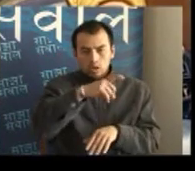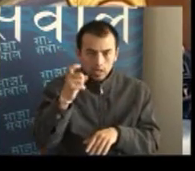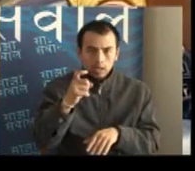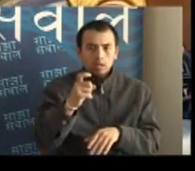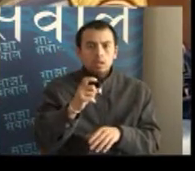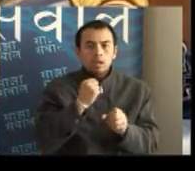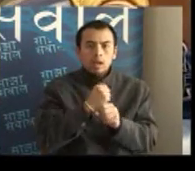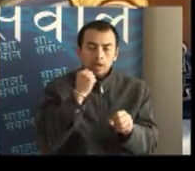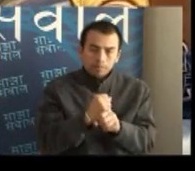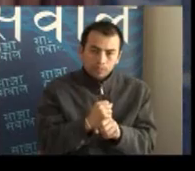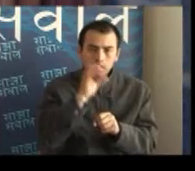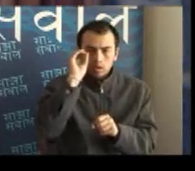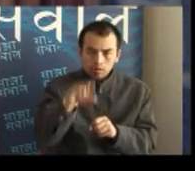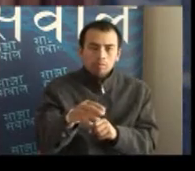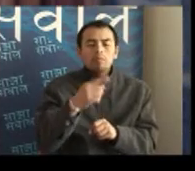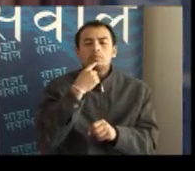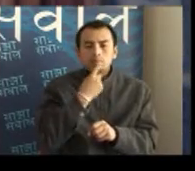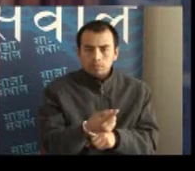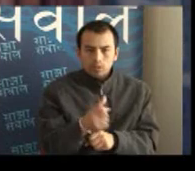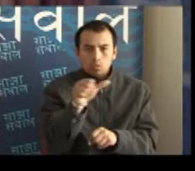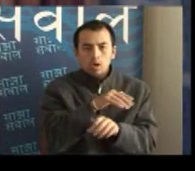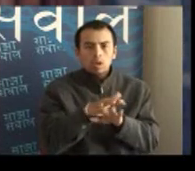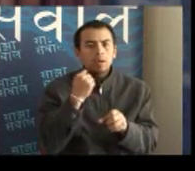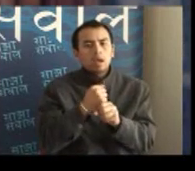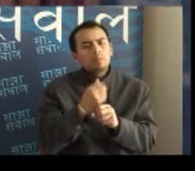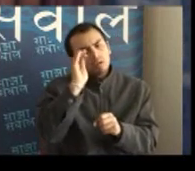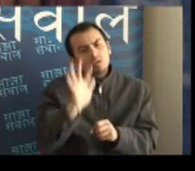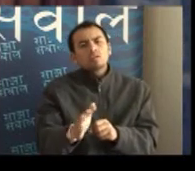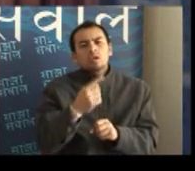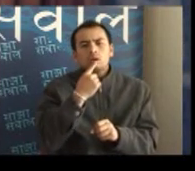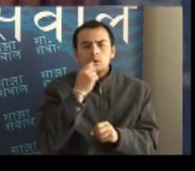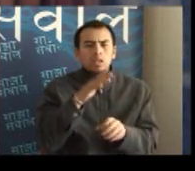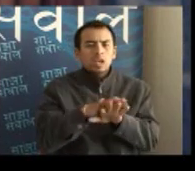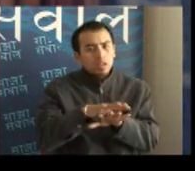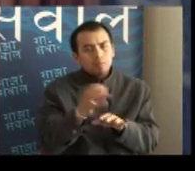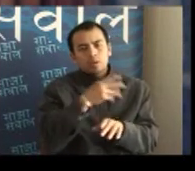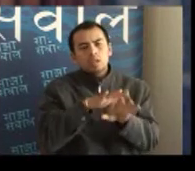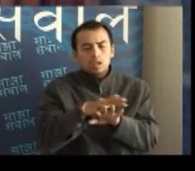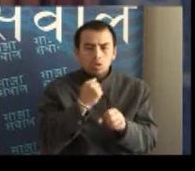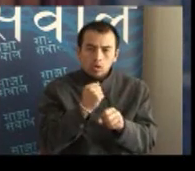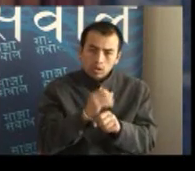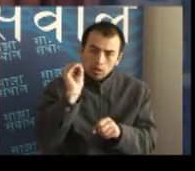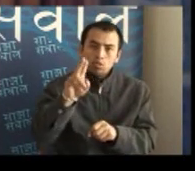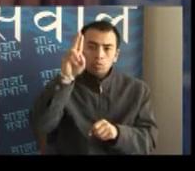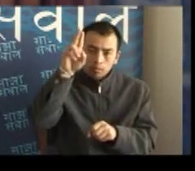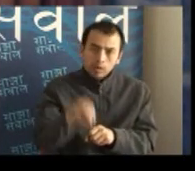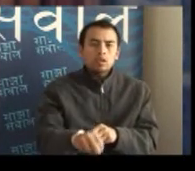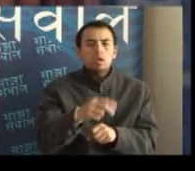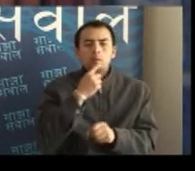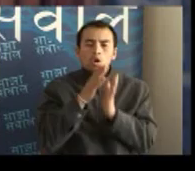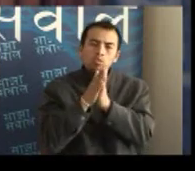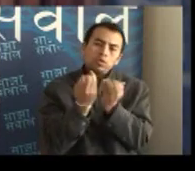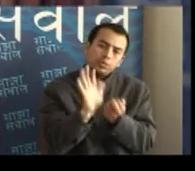काम लगाएमा यदि काम दिएको खण्डमा उहाँहरूले पनि काम गर्न सक्नुहुन्छ भनेर उहाँहरूलाई पनि धेरैभन्दा धेरै चाहिँ रोजगारी दिलाओस् भन्ने म चाहिँ त्यही